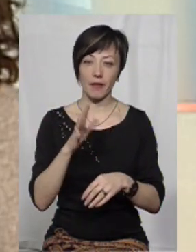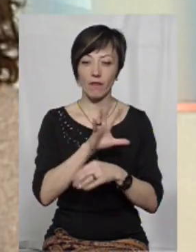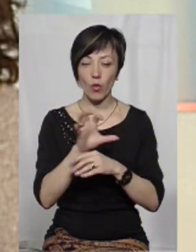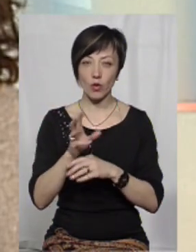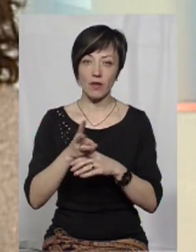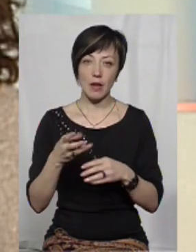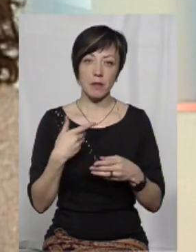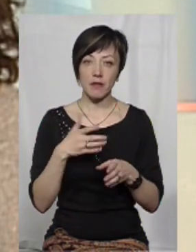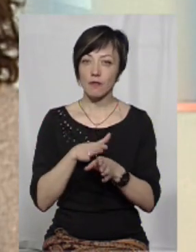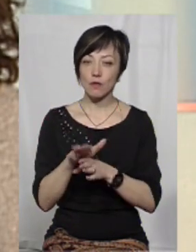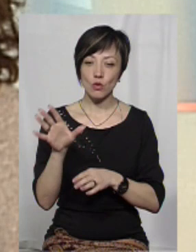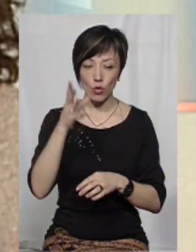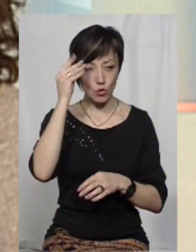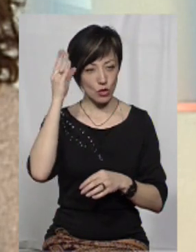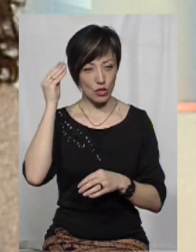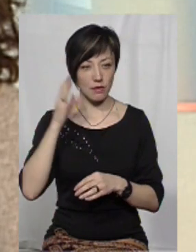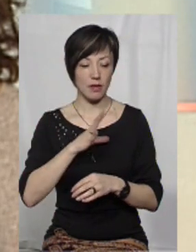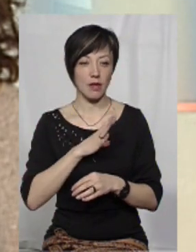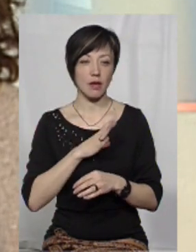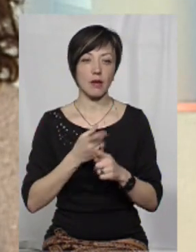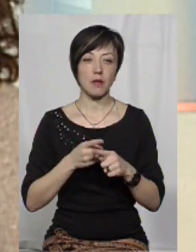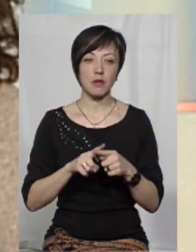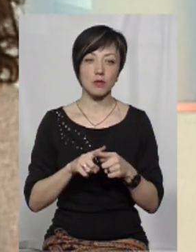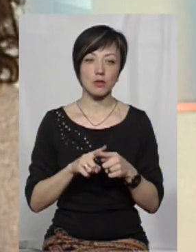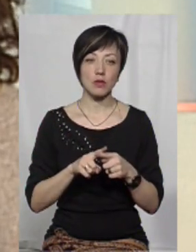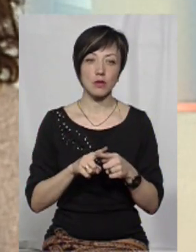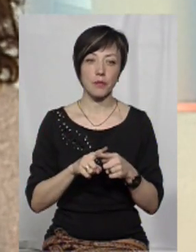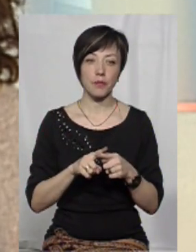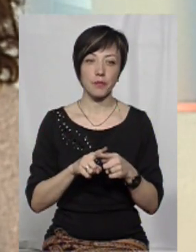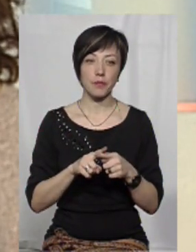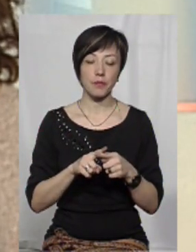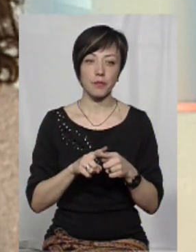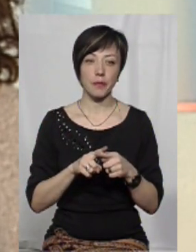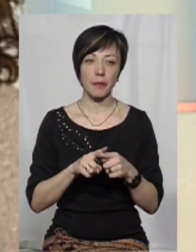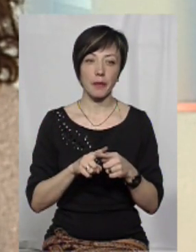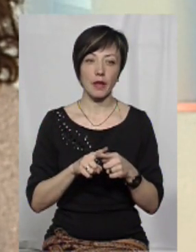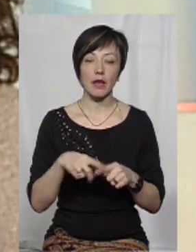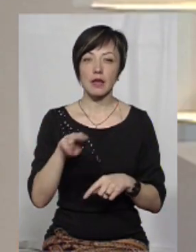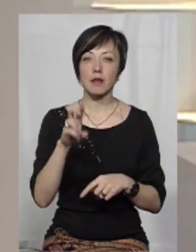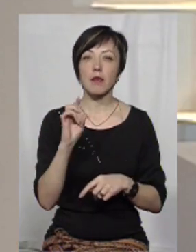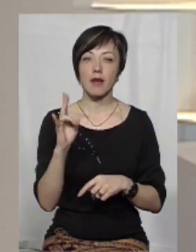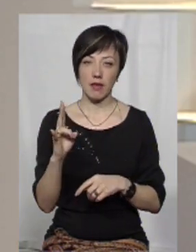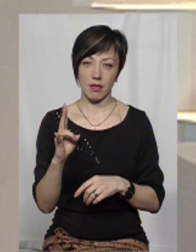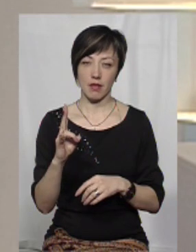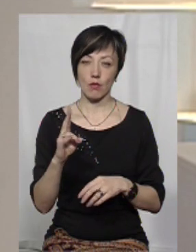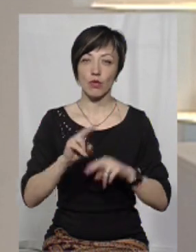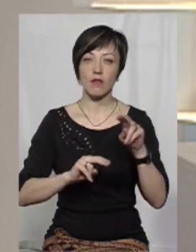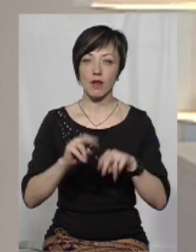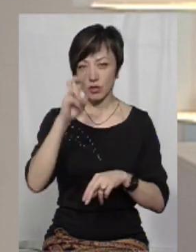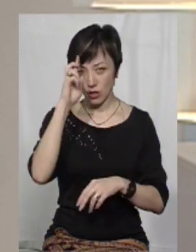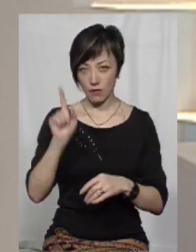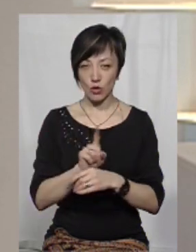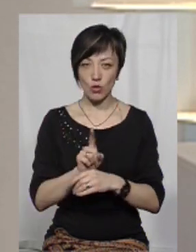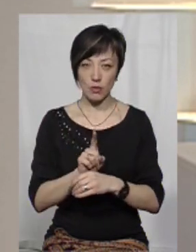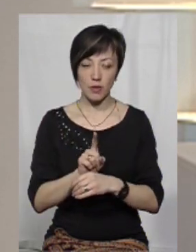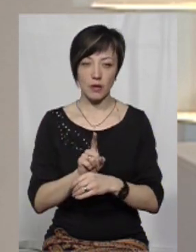все фото. Мы абсолютно все учитывали, потому что эти ДБНы, державные